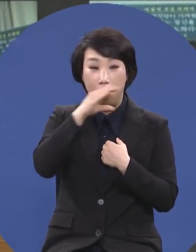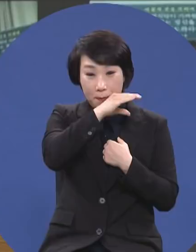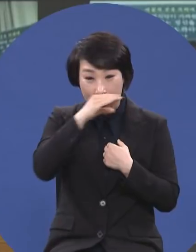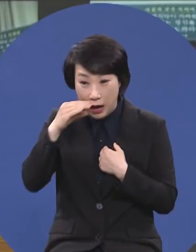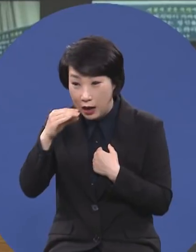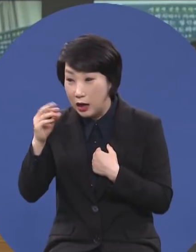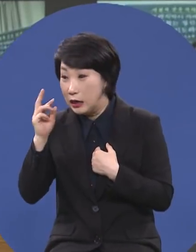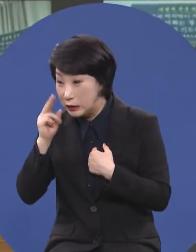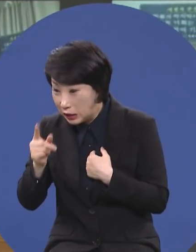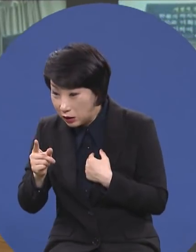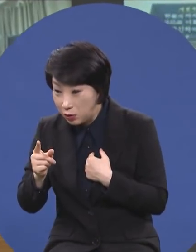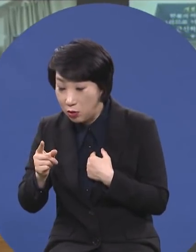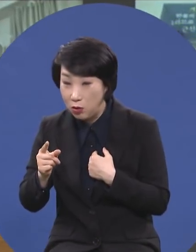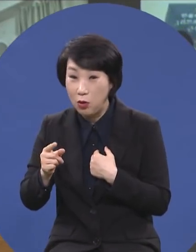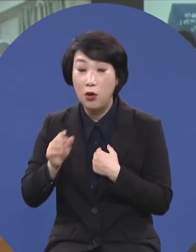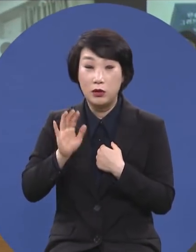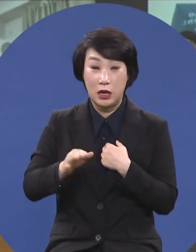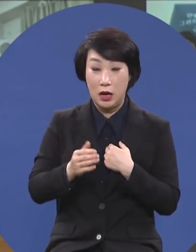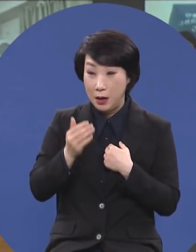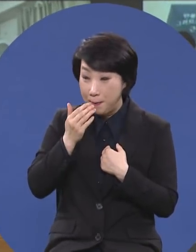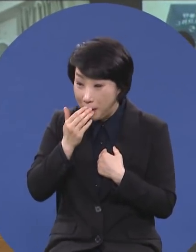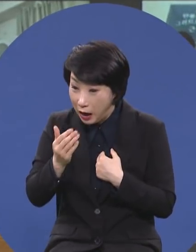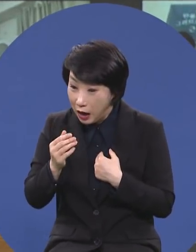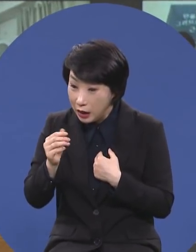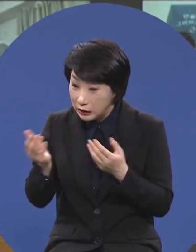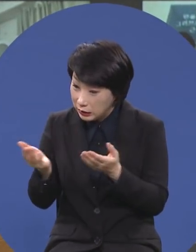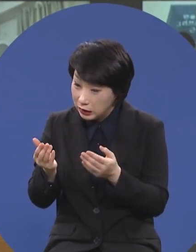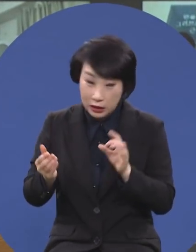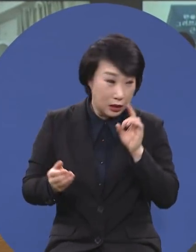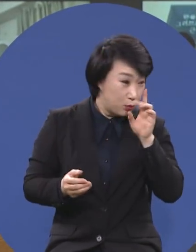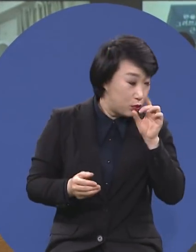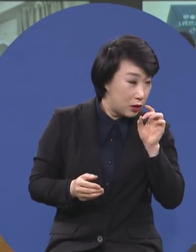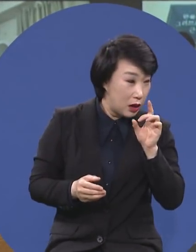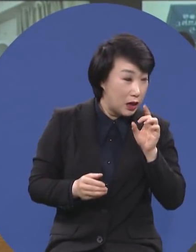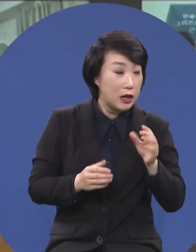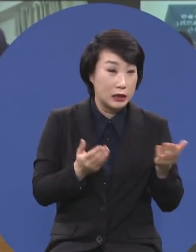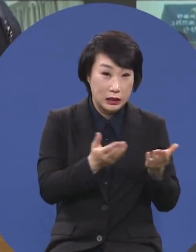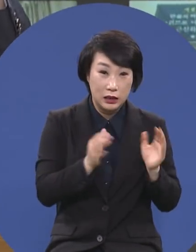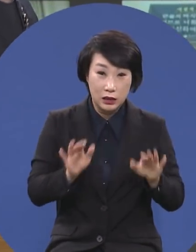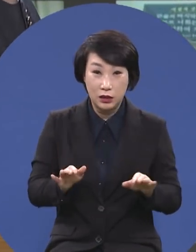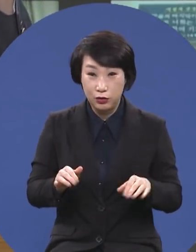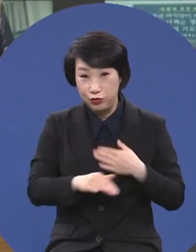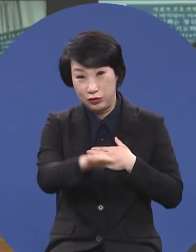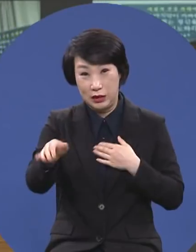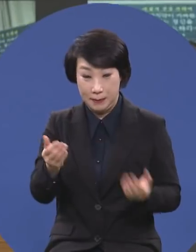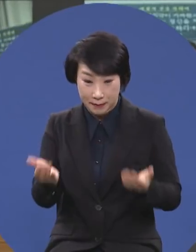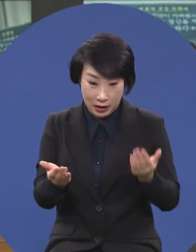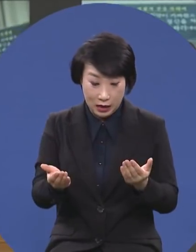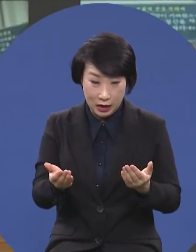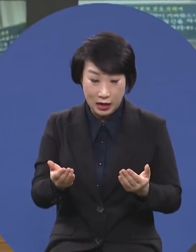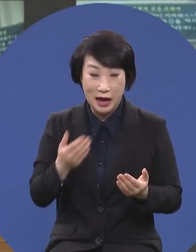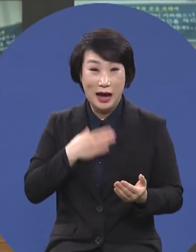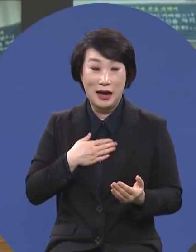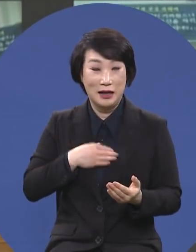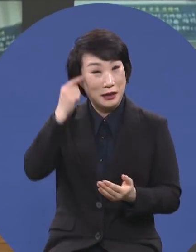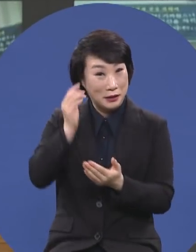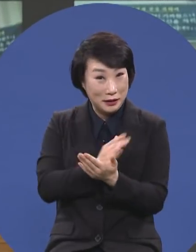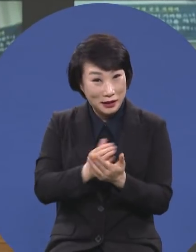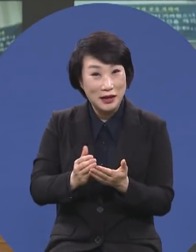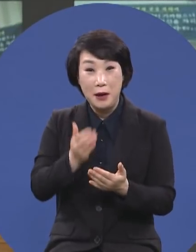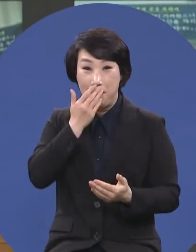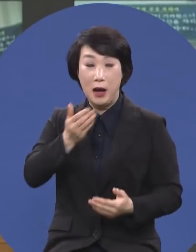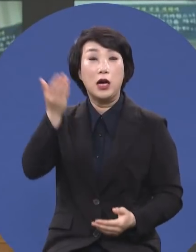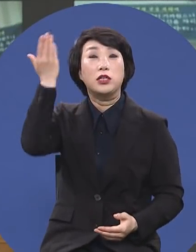옳고 그르고 되는 것인지 안 되는 것인지 판단을 잘 할 수 있는